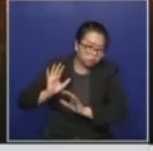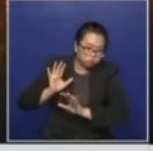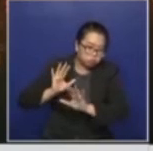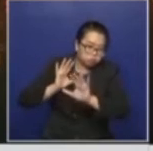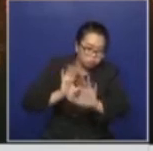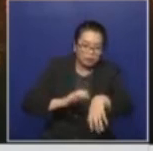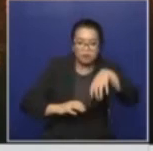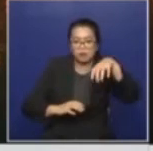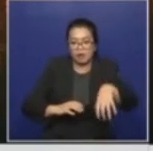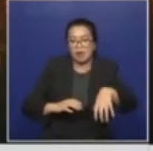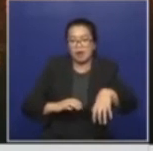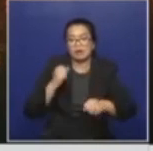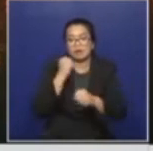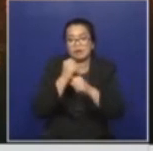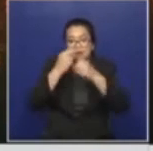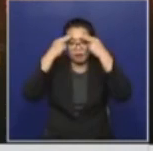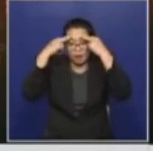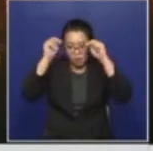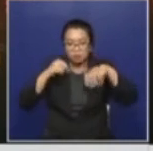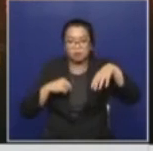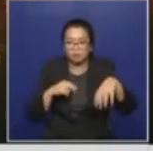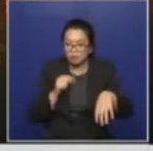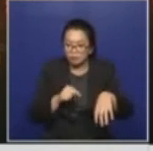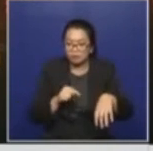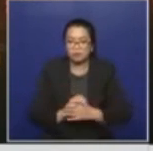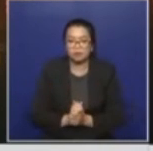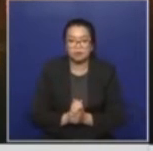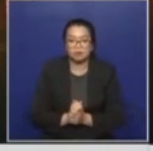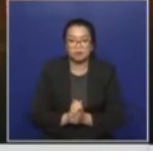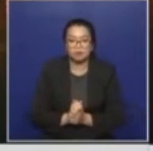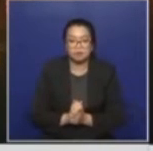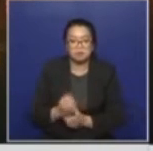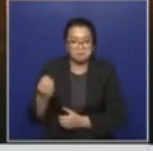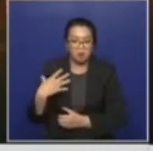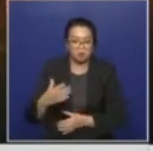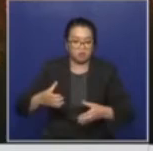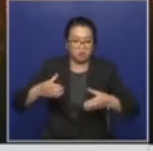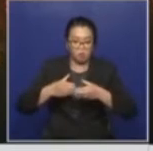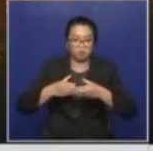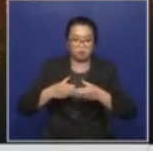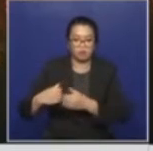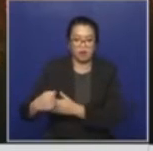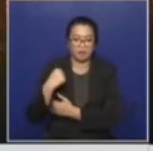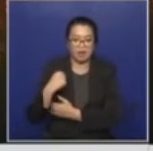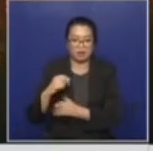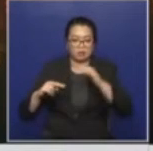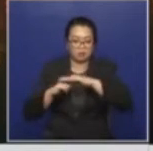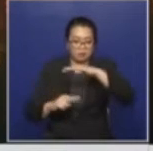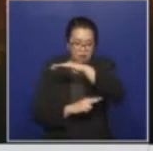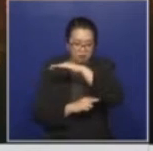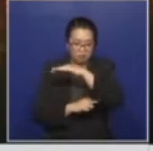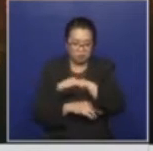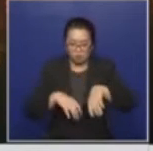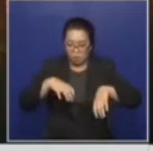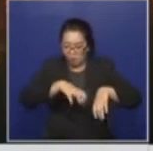านไปที่ทำเนียบท่านประธานครับมันมียุทธการสะพานมัคควานรังสรรค์ที่จะว